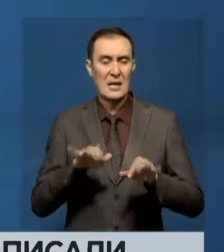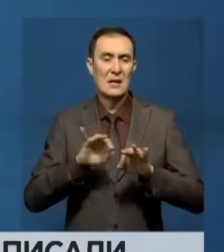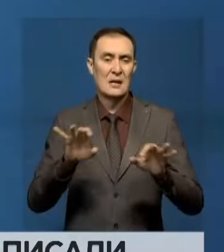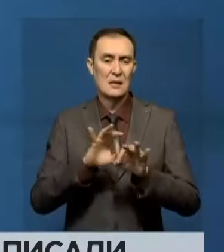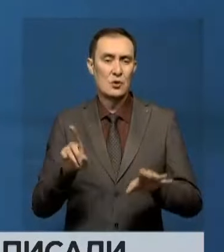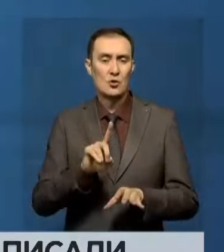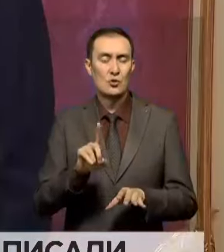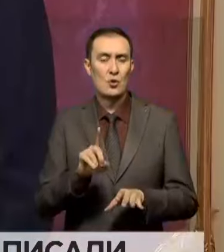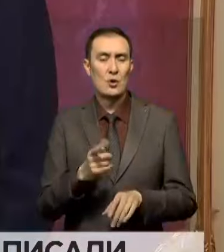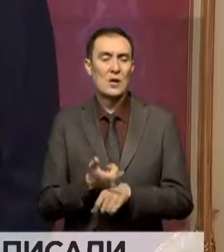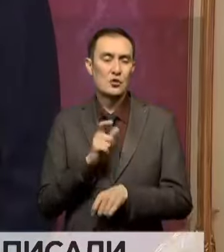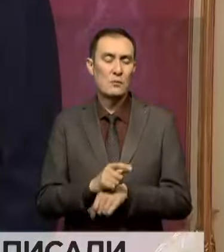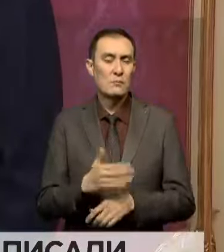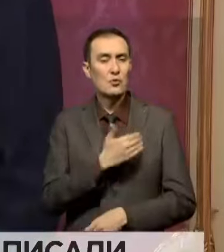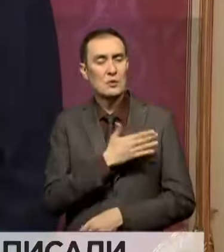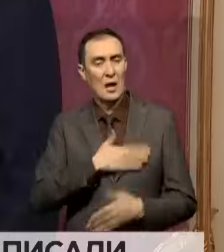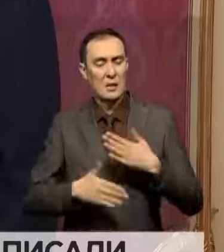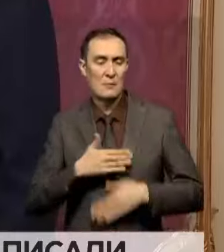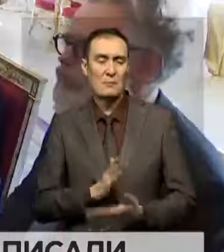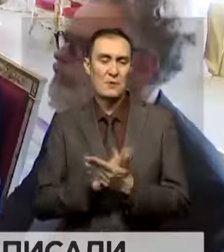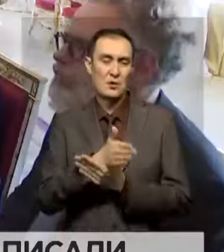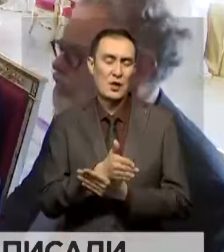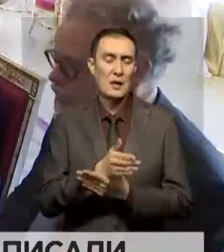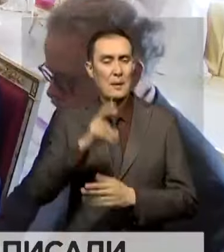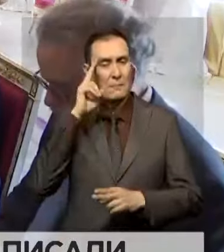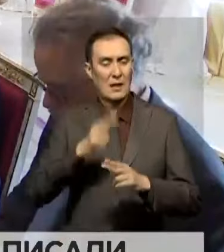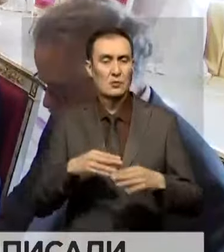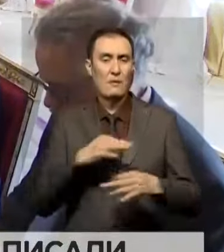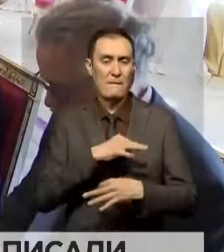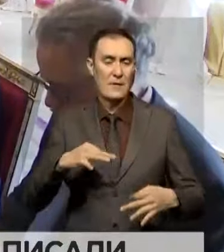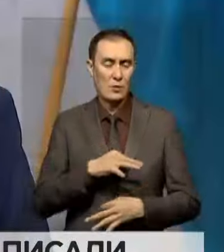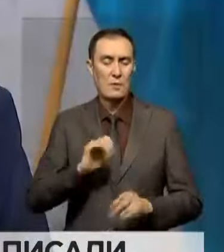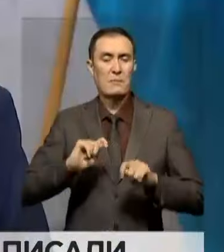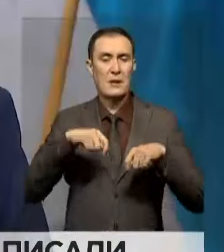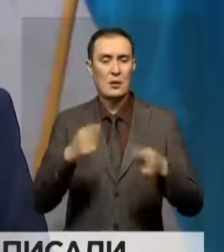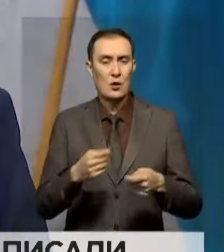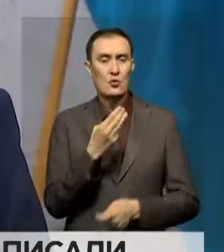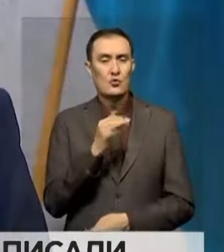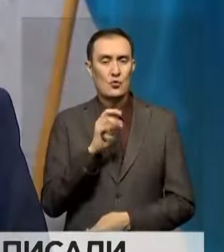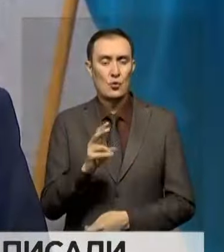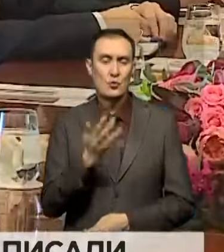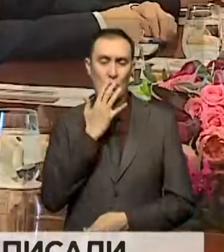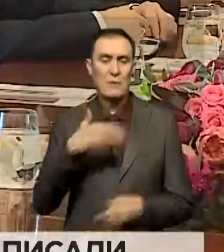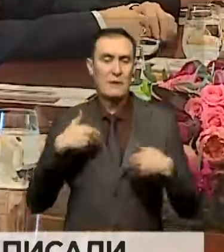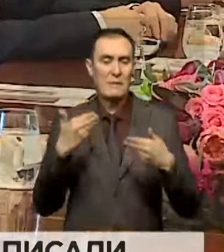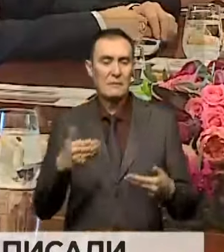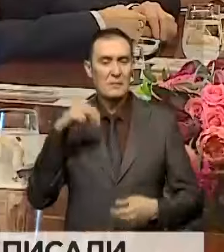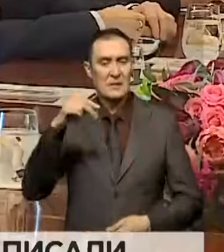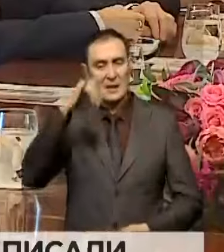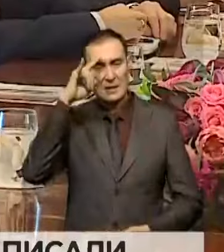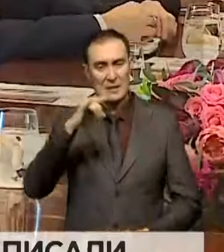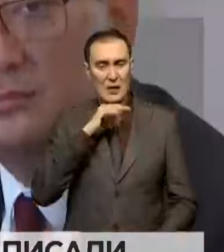Мажилиса рассказал, что с особым энтузиазмом посещает братскую для Казахстана Венгрию и передал Тамашу Шуйоку теплые приветствия от